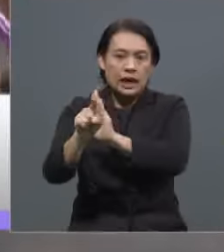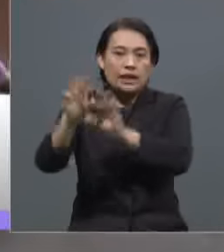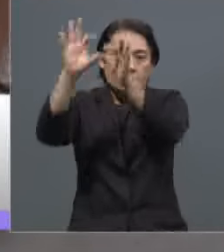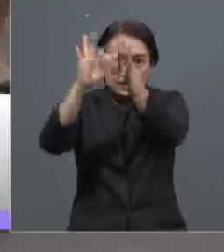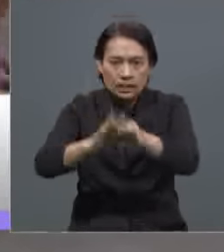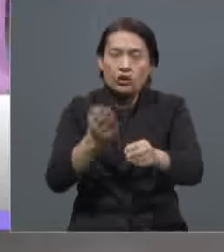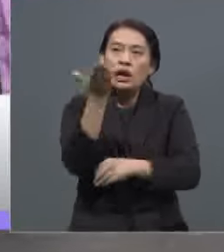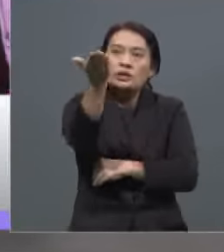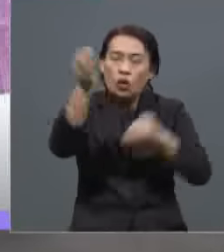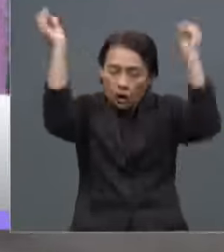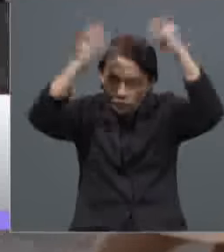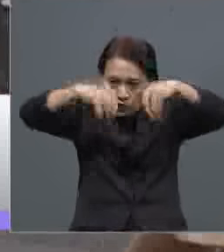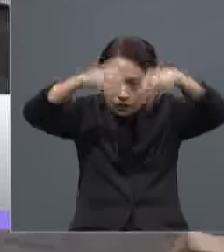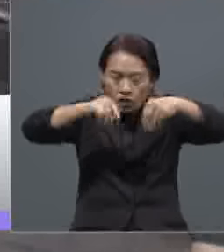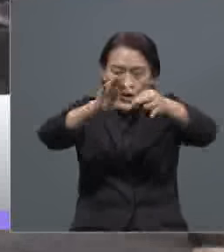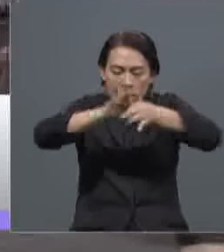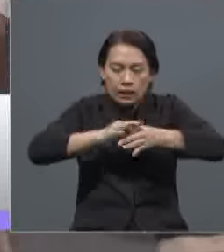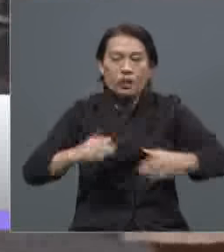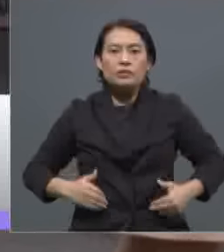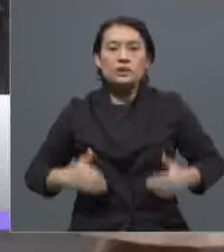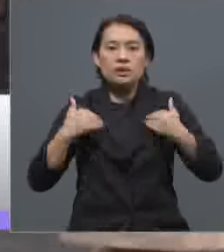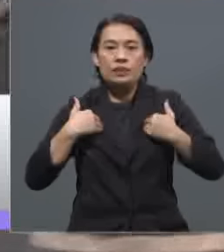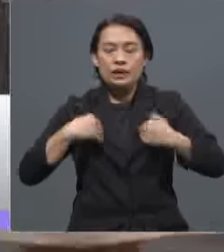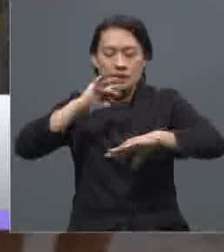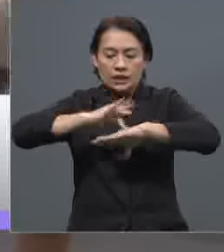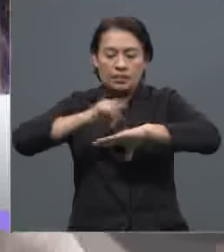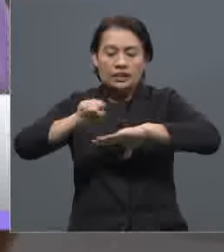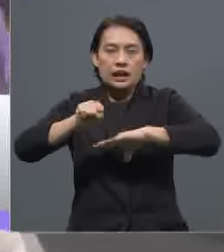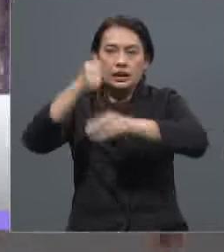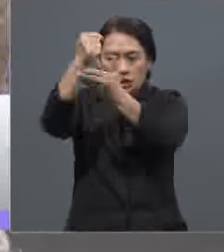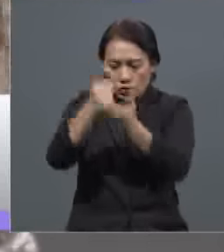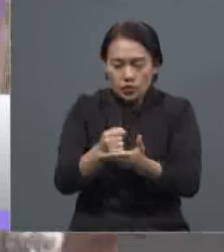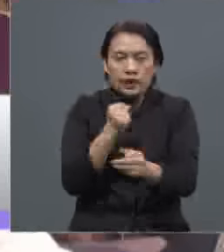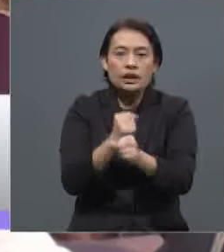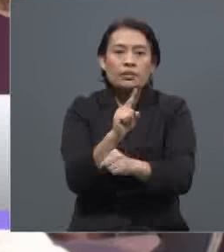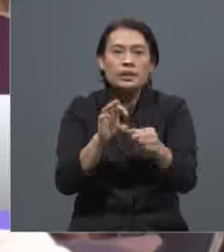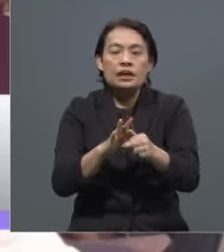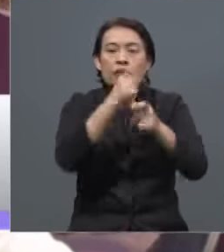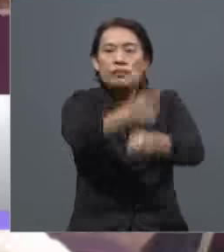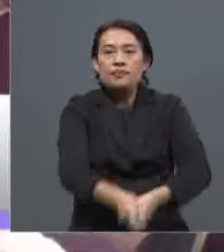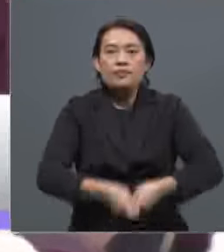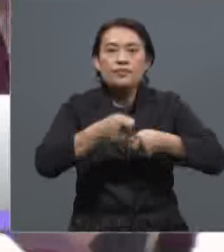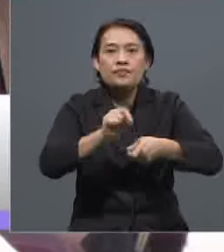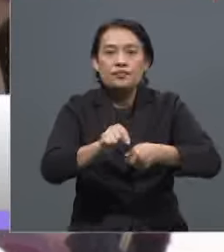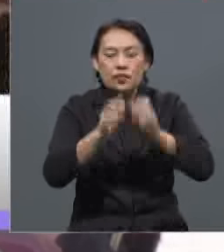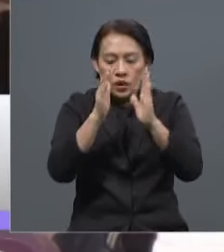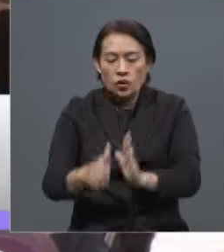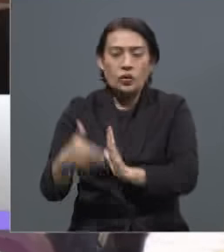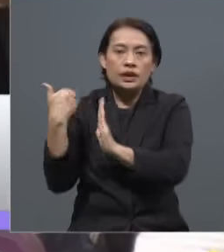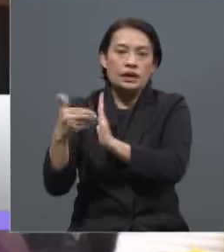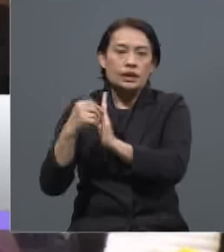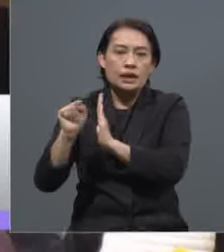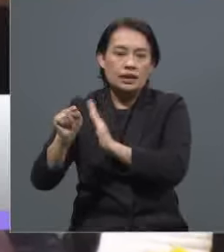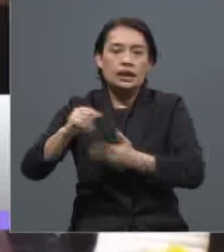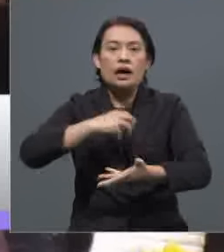ซึ่งเชื่อมโยงกับวิถีชีวิตในการพึ่งพิงธรรมชาติเพื่อทำการเกษตรโดยนำเอาความสนุกสนานของพี่น้องชาวอีสานครับมาเล่